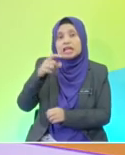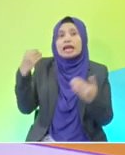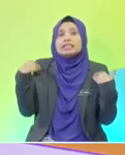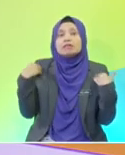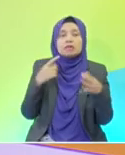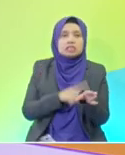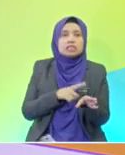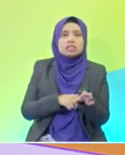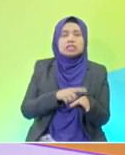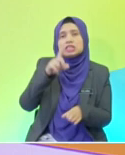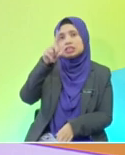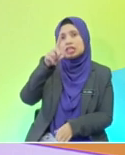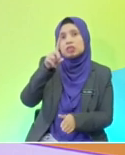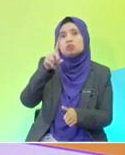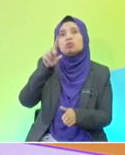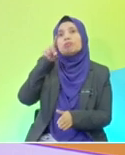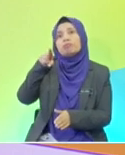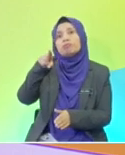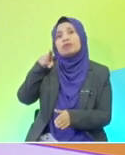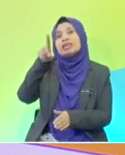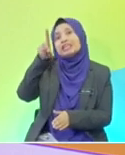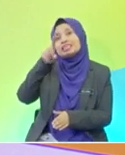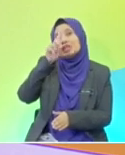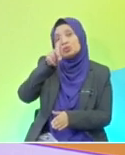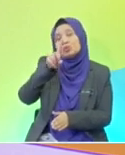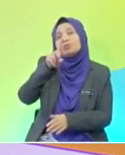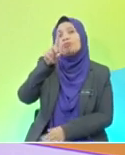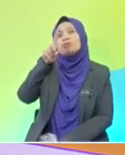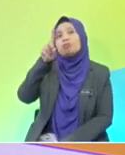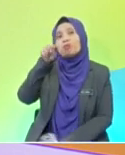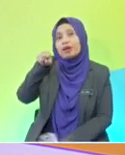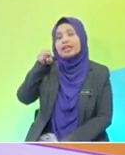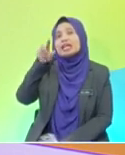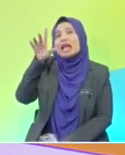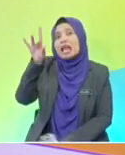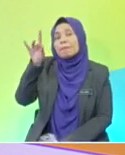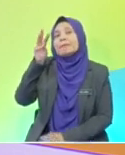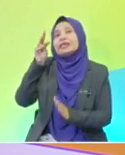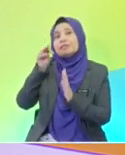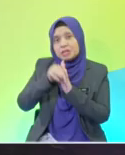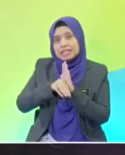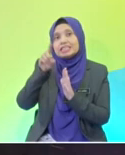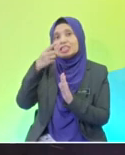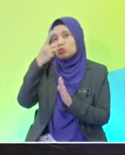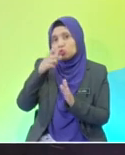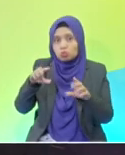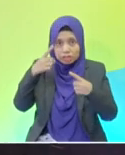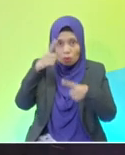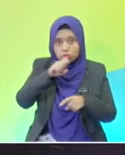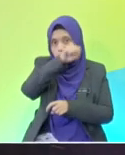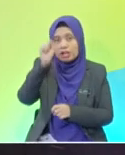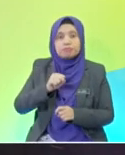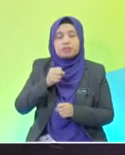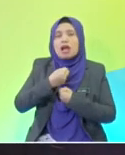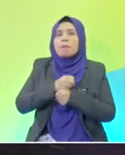massa selama 1 3/4 menit lebih kurang satu poin 8 Mini Aiman Oke so bentuk